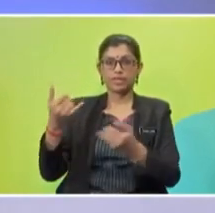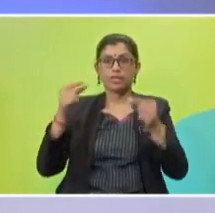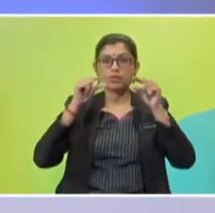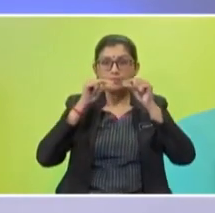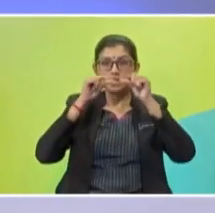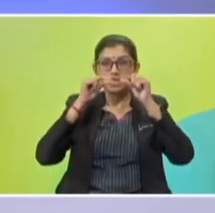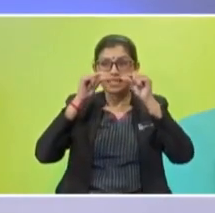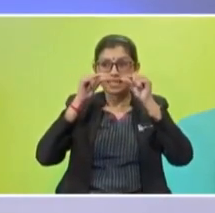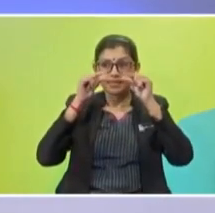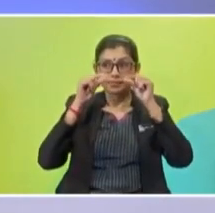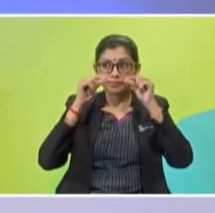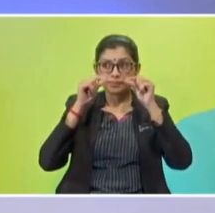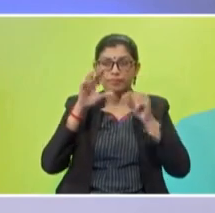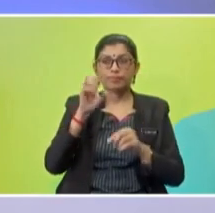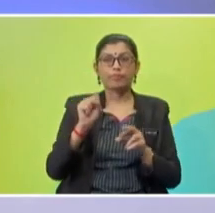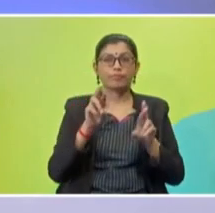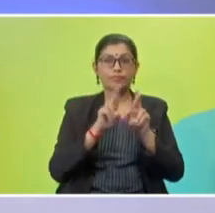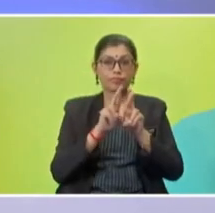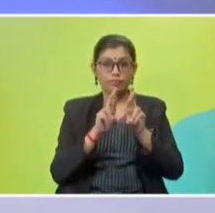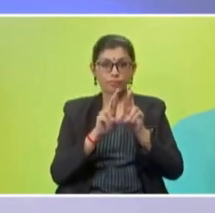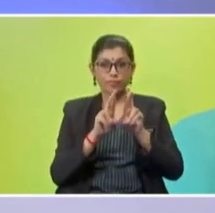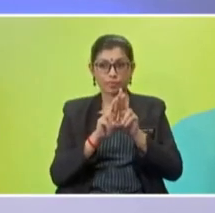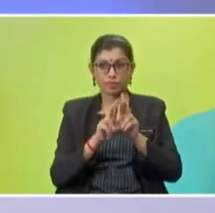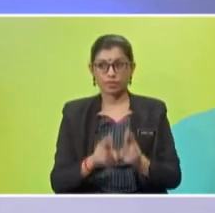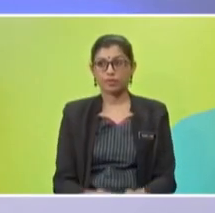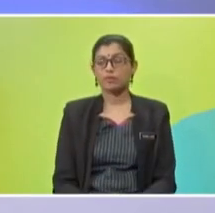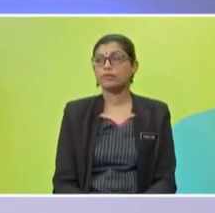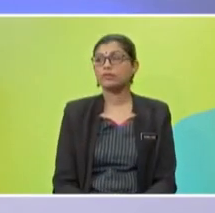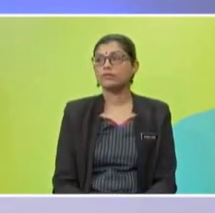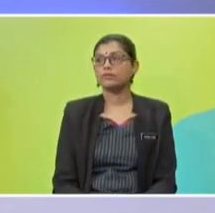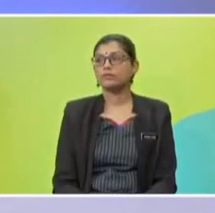dan kembali kembali